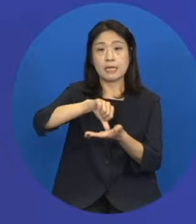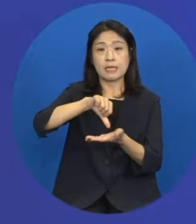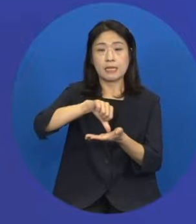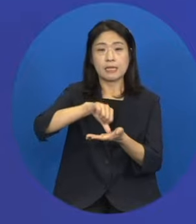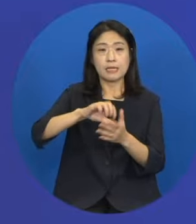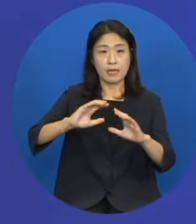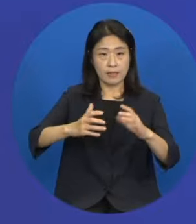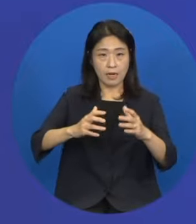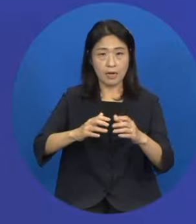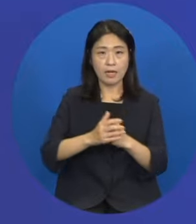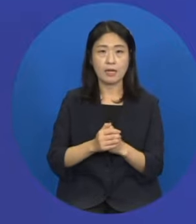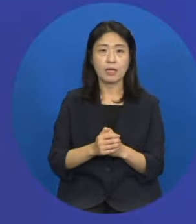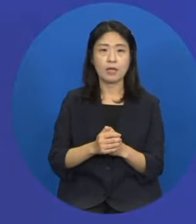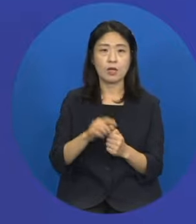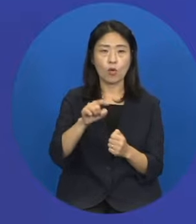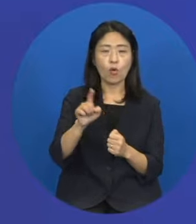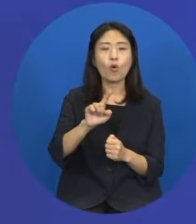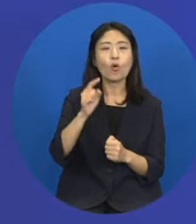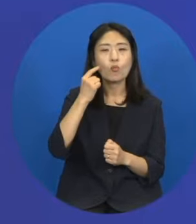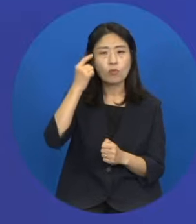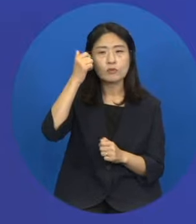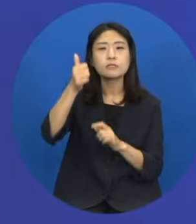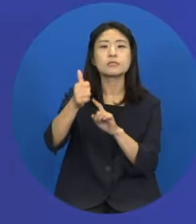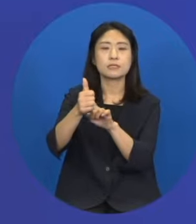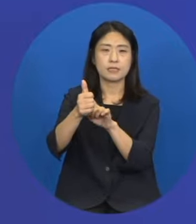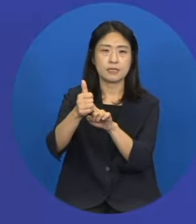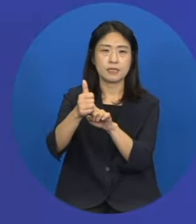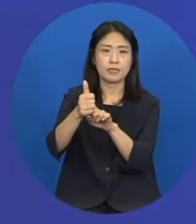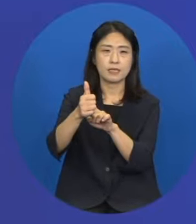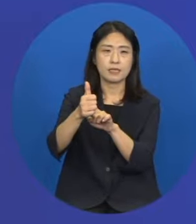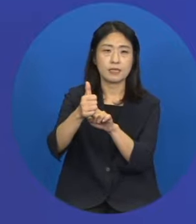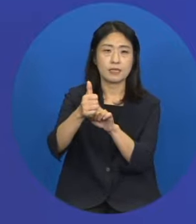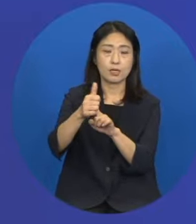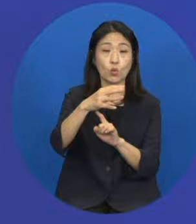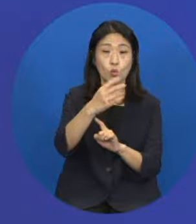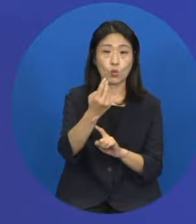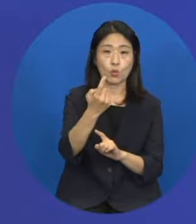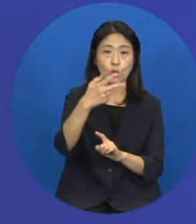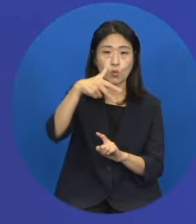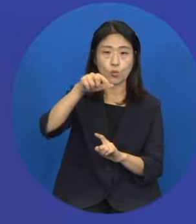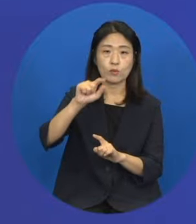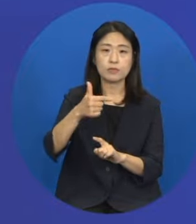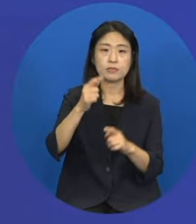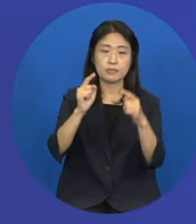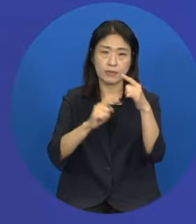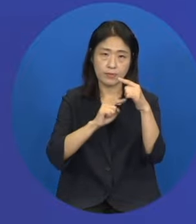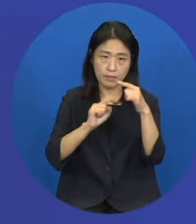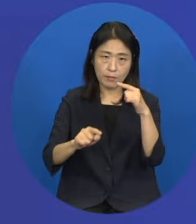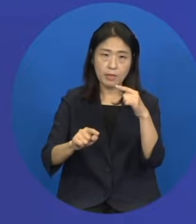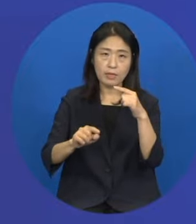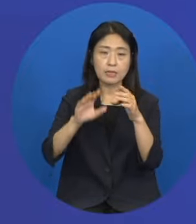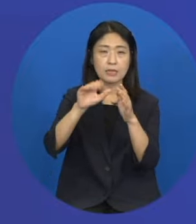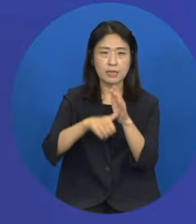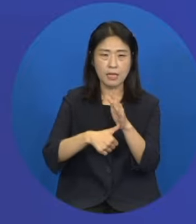파르시드 파트라는 목사님이 역시 로전대에 오셔서 간증을 하셨어요. 이란입니다.